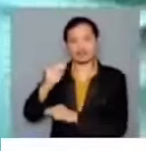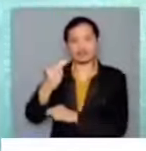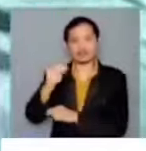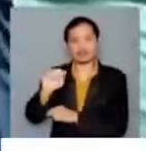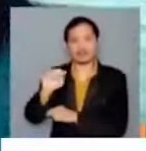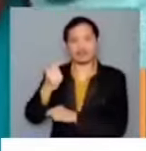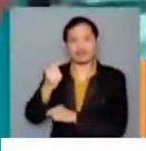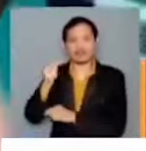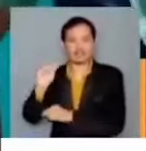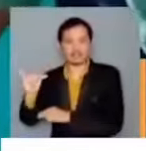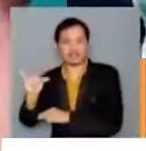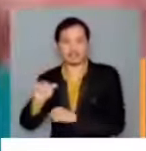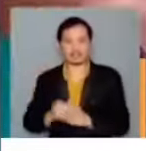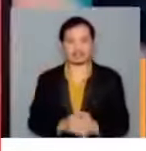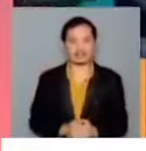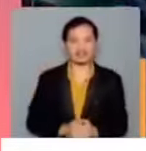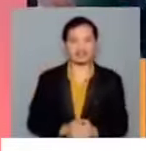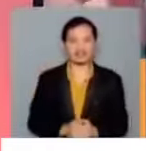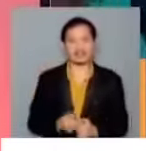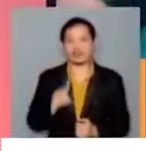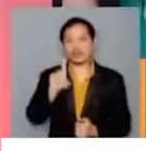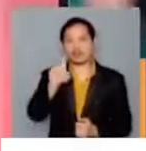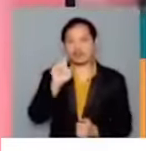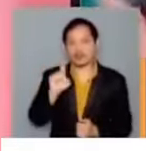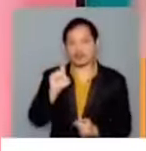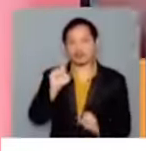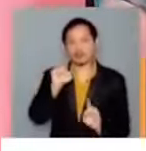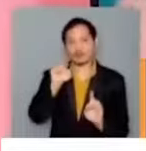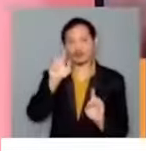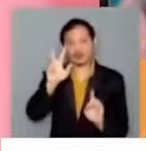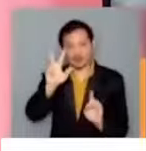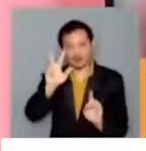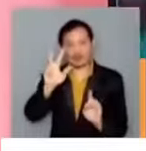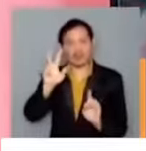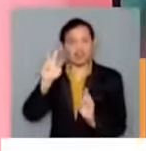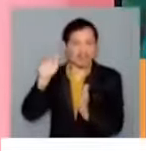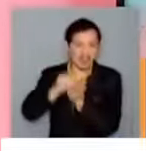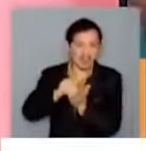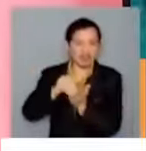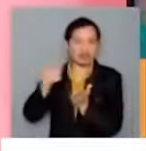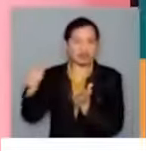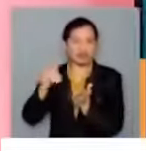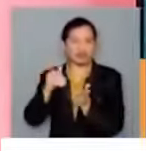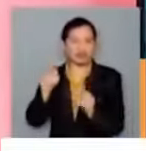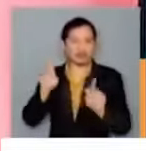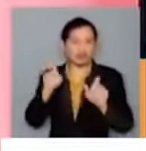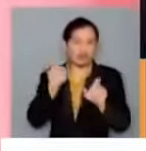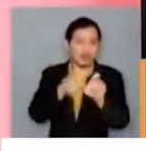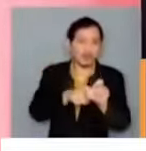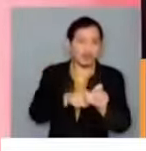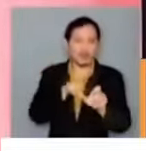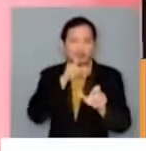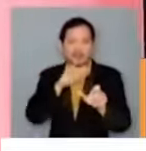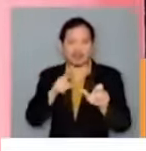Meron na siya ngayong 103.1K followers at 1.5 million likes sa TikTok.